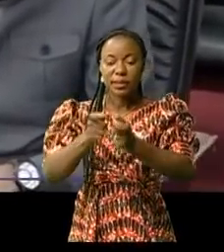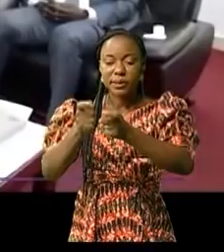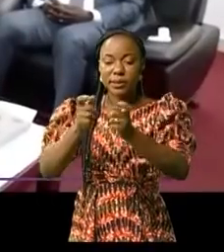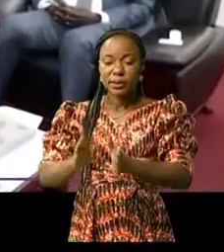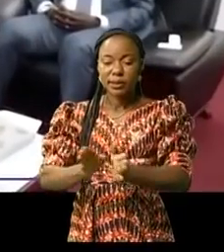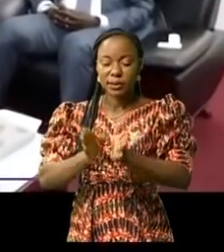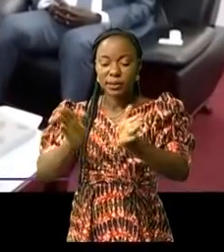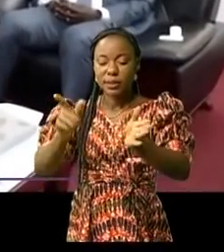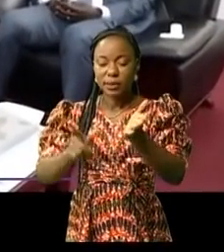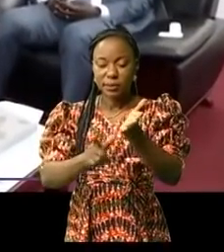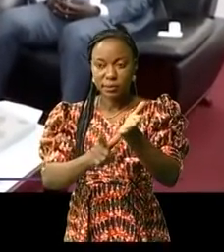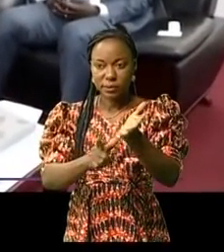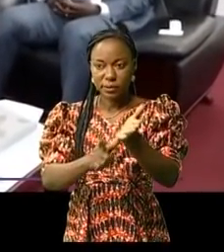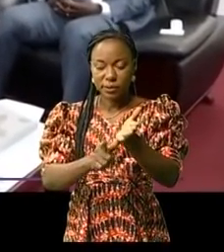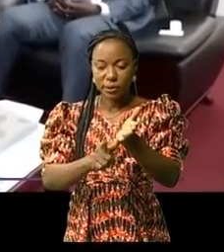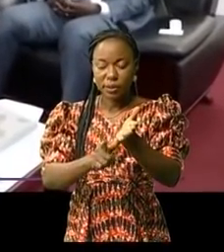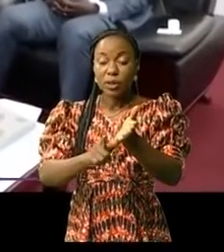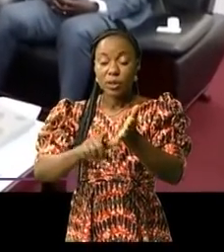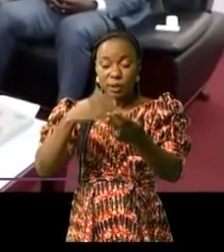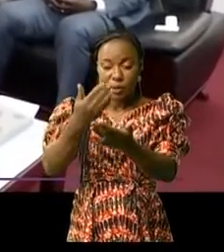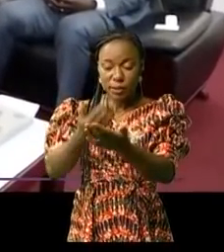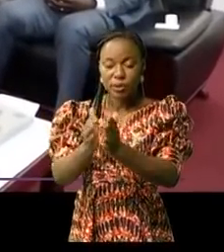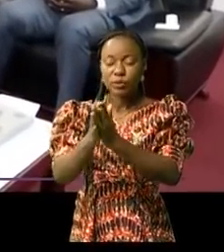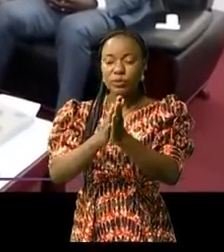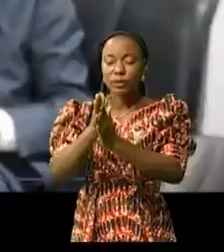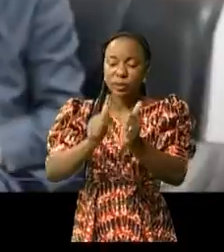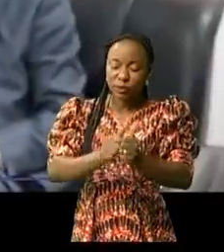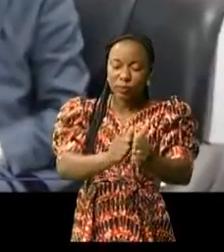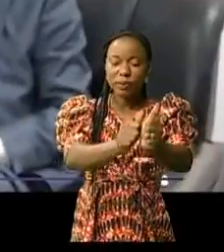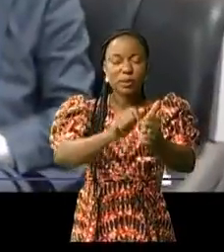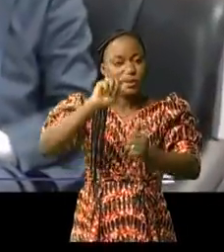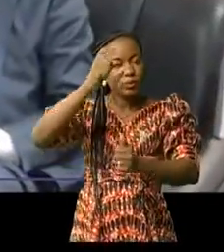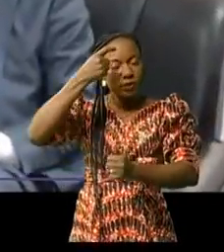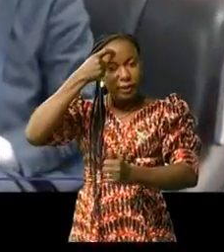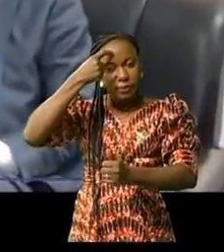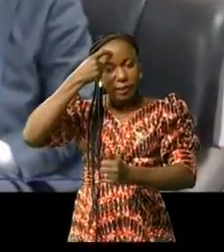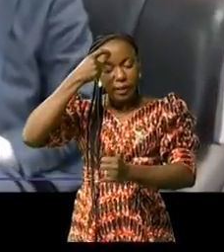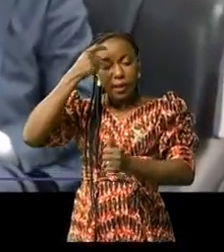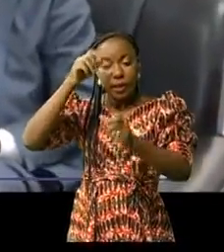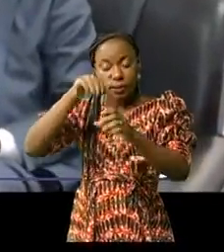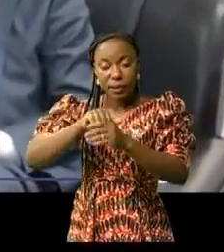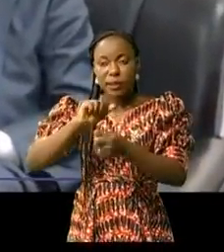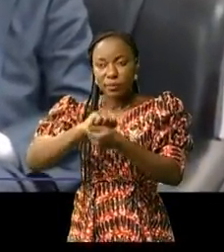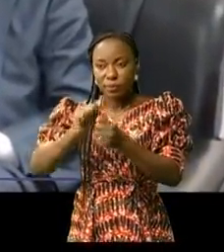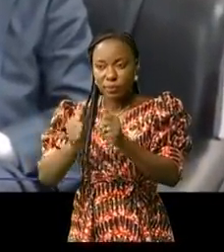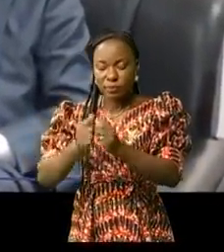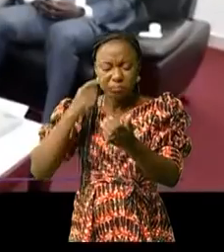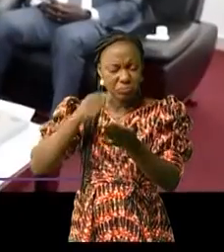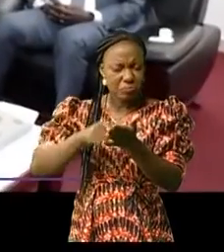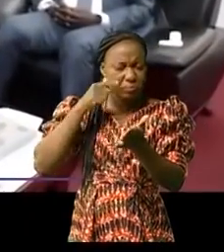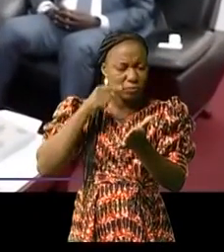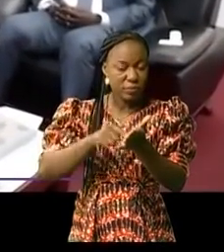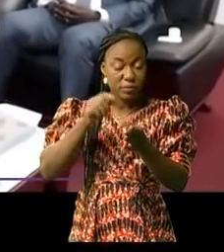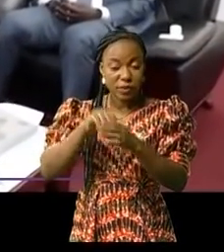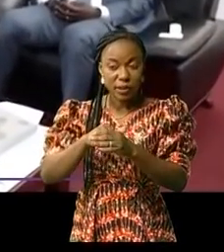adjoint albert keating et est venu solliciter l'accompagnement du gouvernement au regard des déficits constatés en